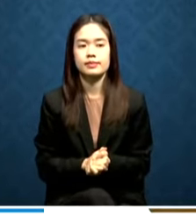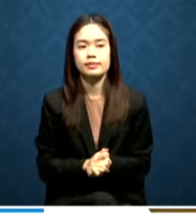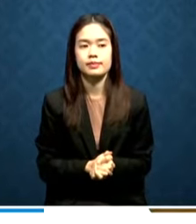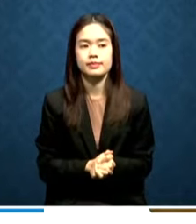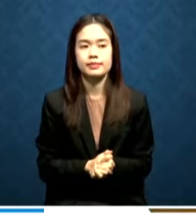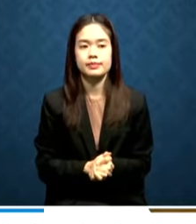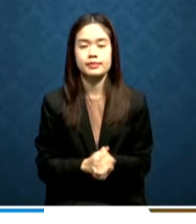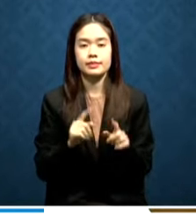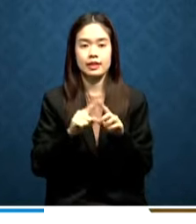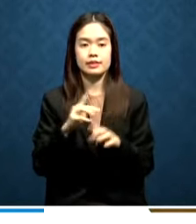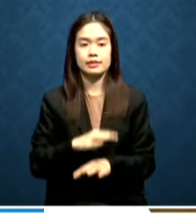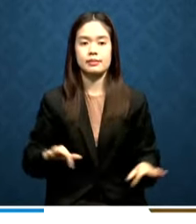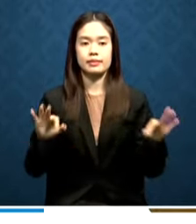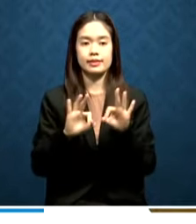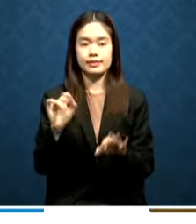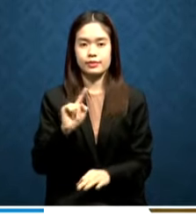ที่ประเด็นก็คือว่า